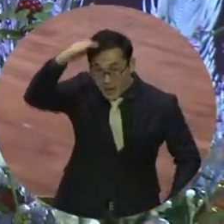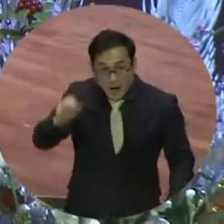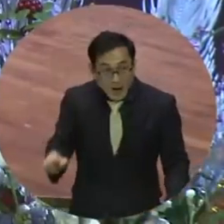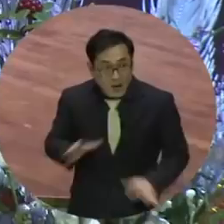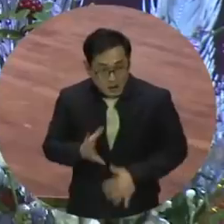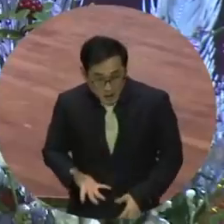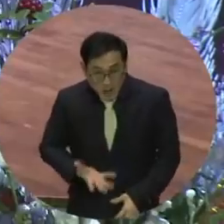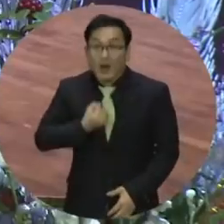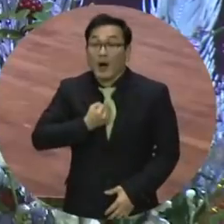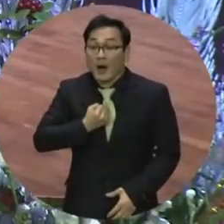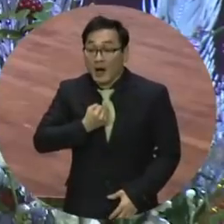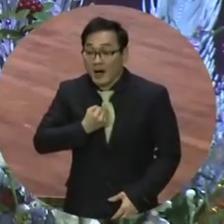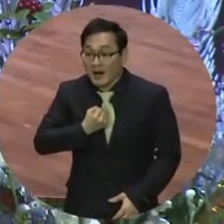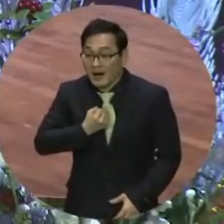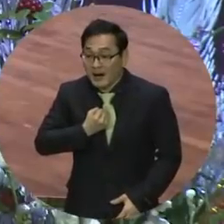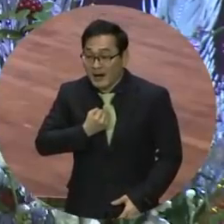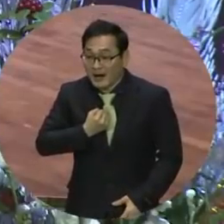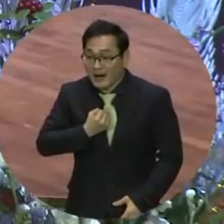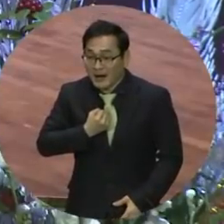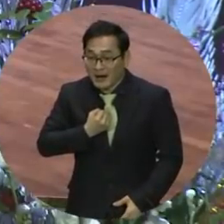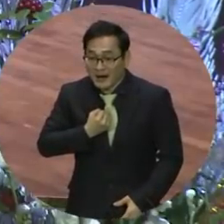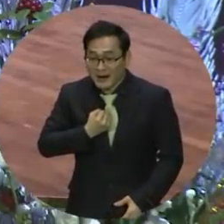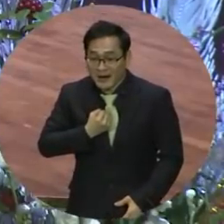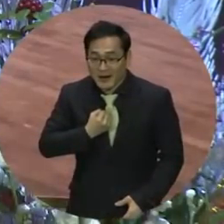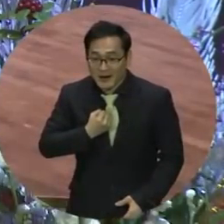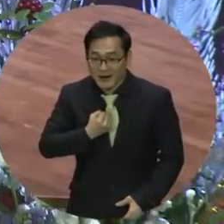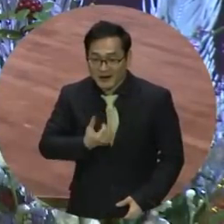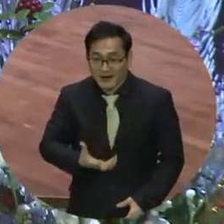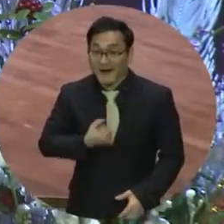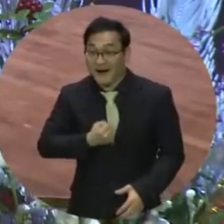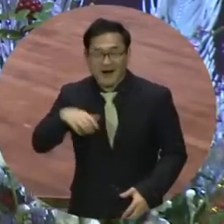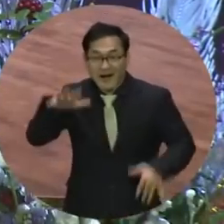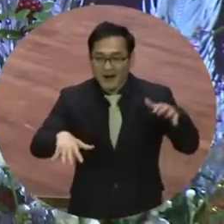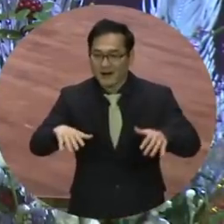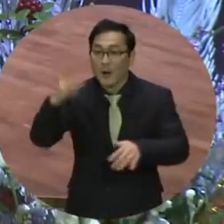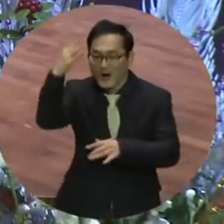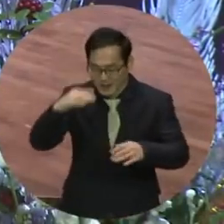놀래가지고 말이에요. 수영을 잘 못하니까.